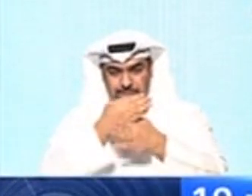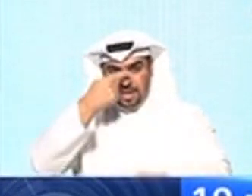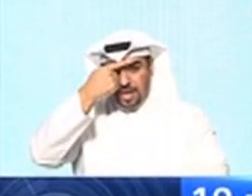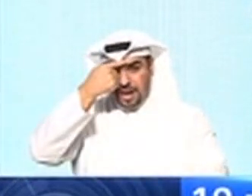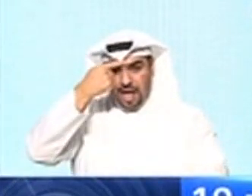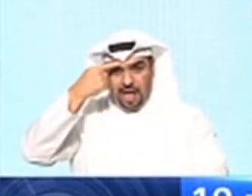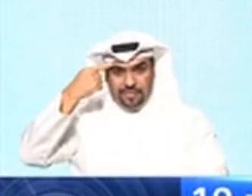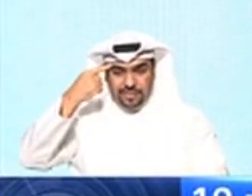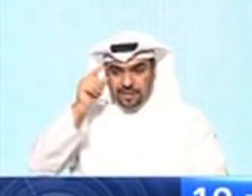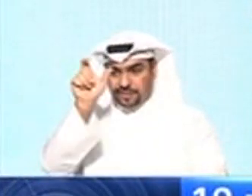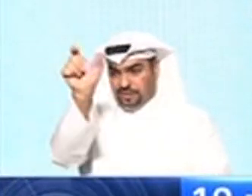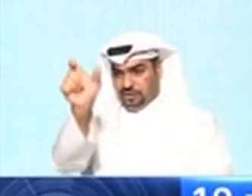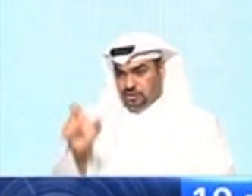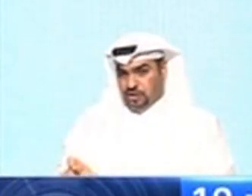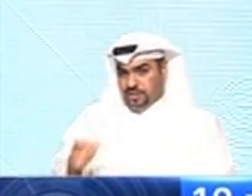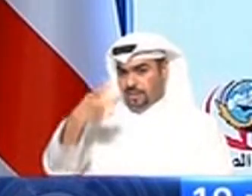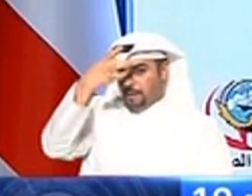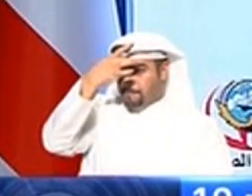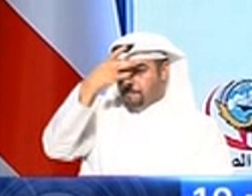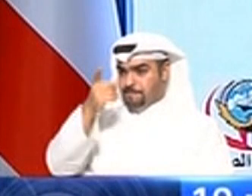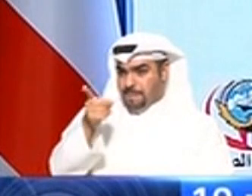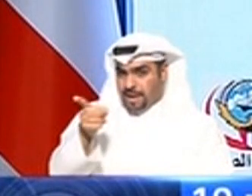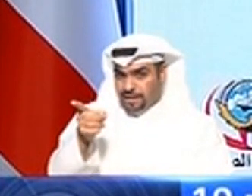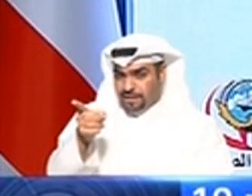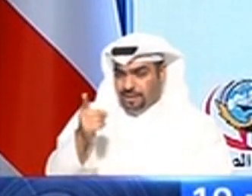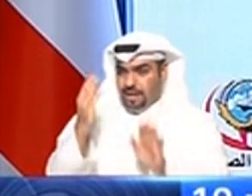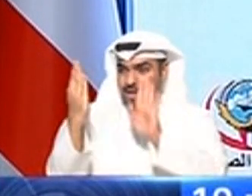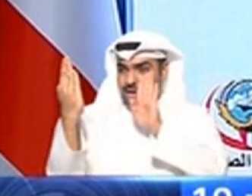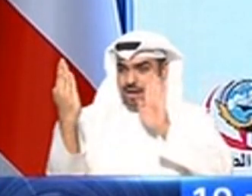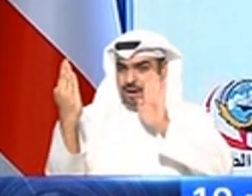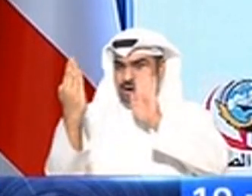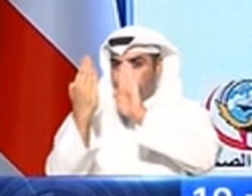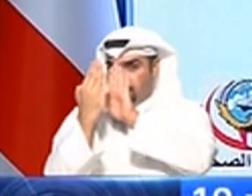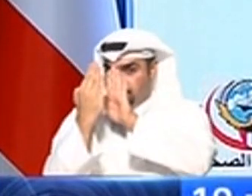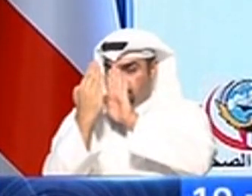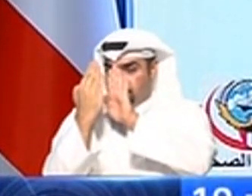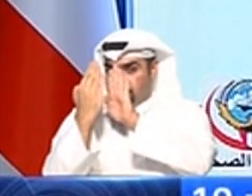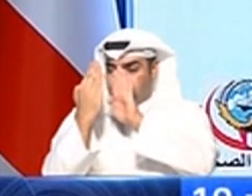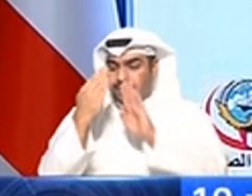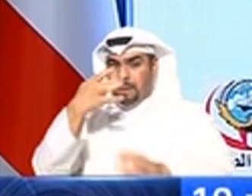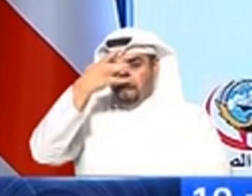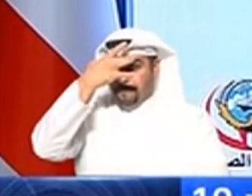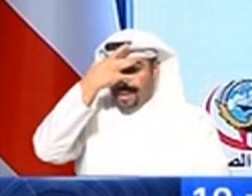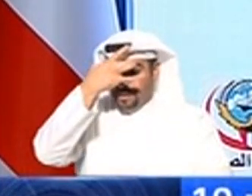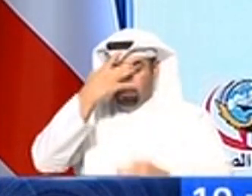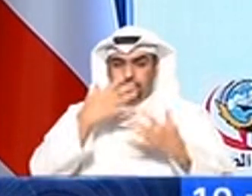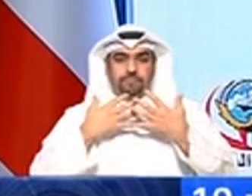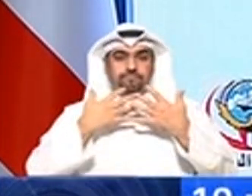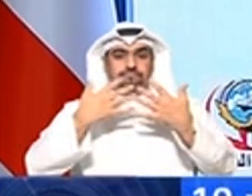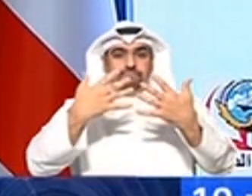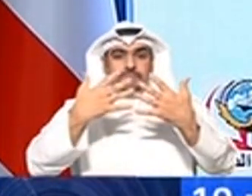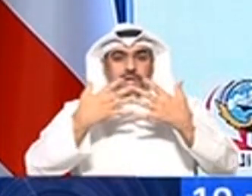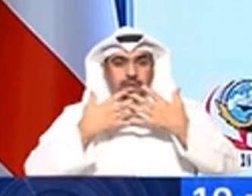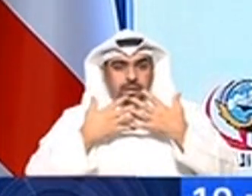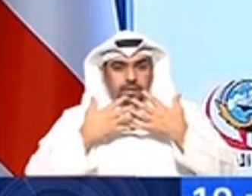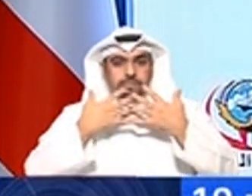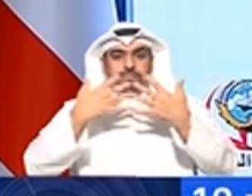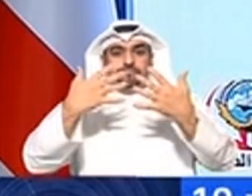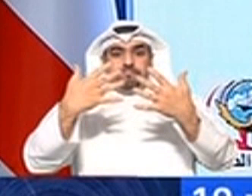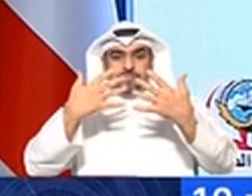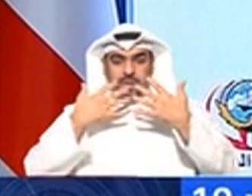مصاب بفيروس كورونا أو أي شخص مصاب بعدوى تنفسية، فإن السطح الخارجي للكمام يعتبر